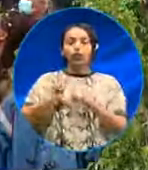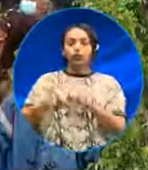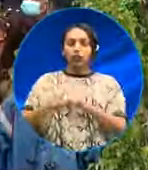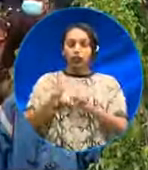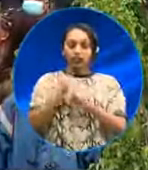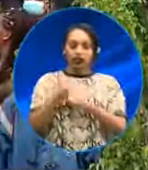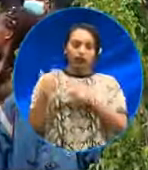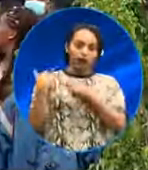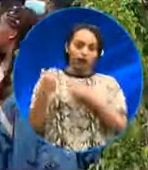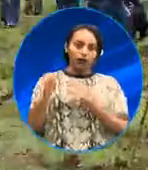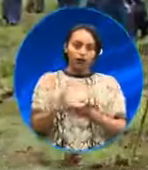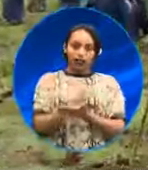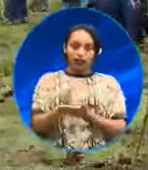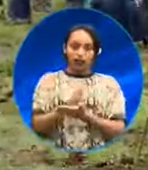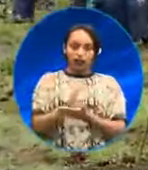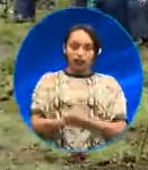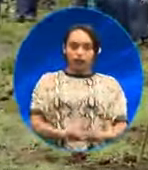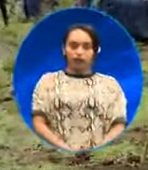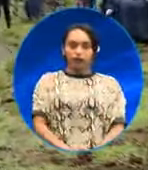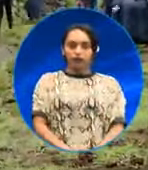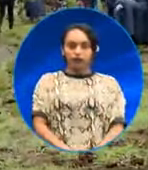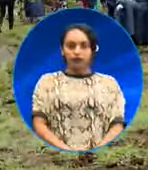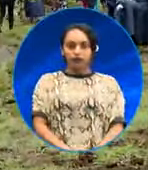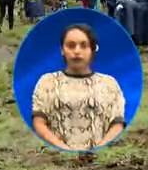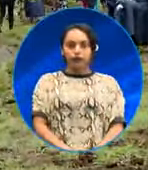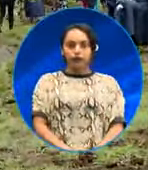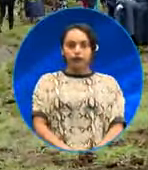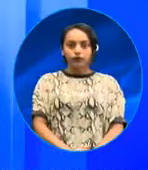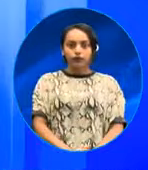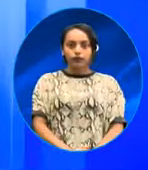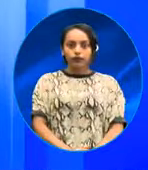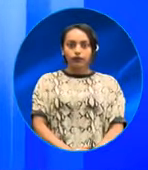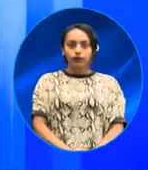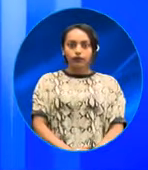የተለያዩ የስራ ኃላፊዎች ተሳትፈዋል።